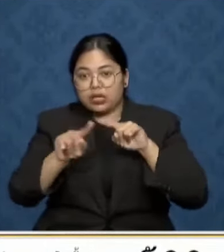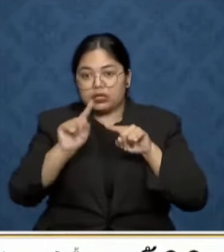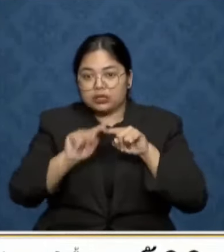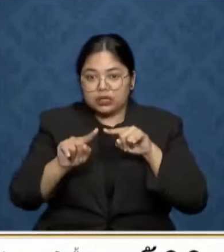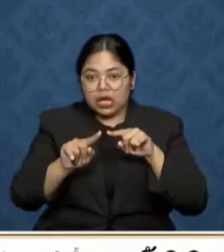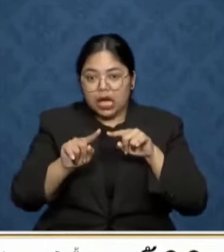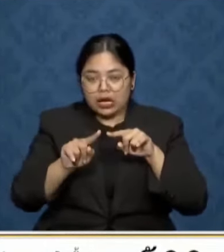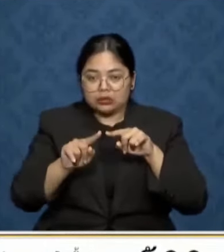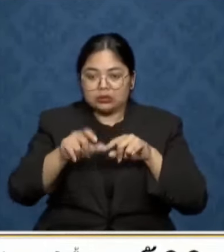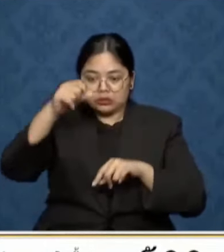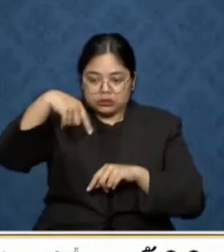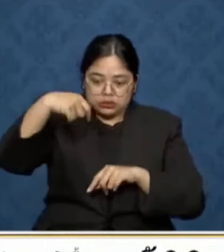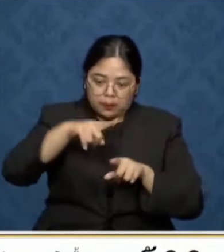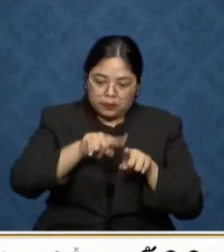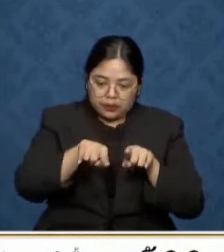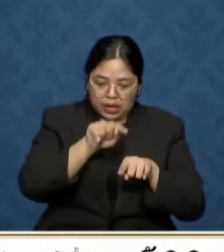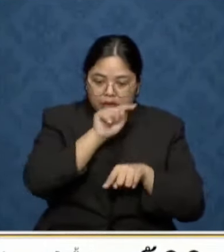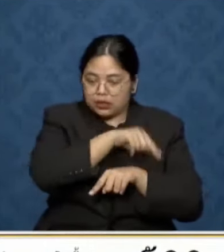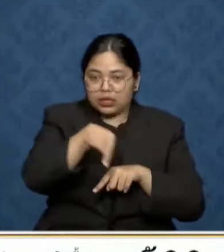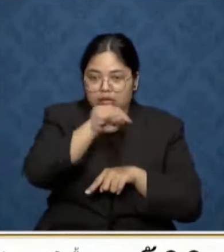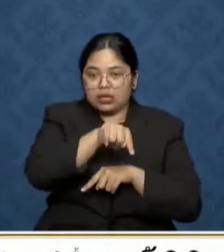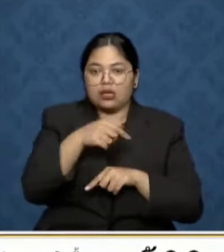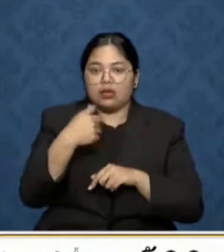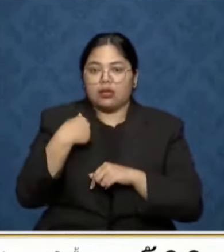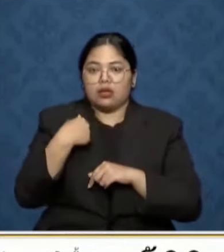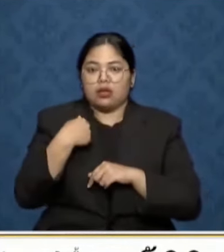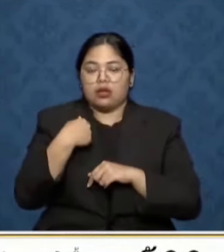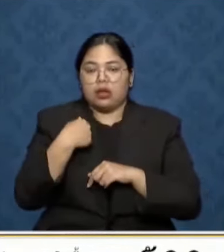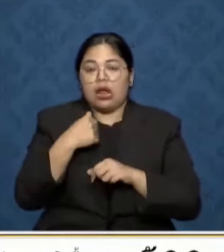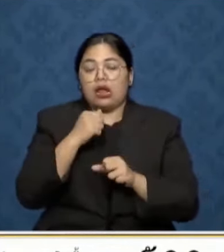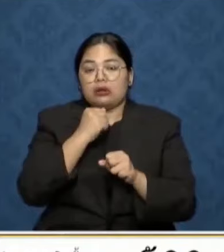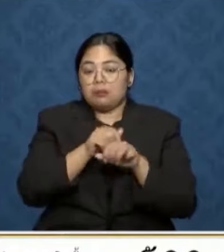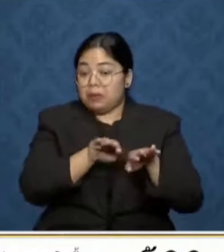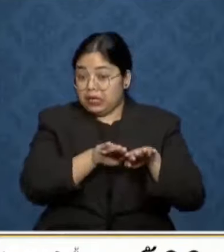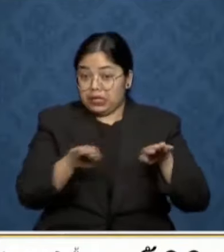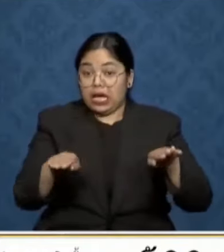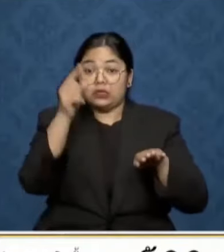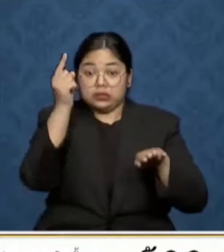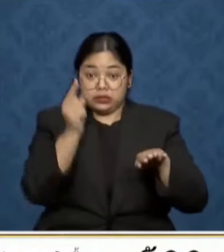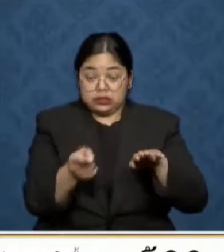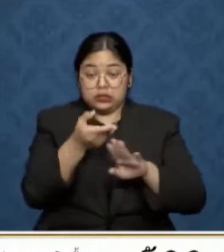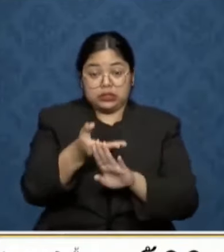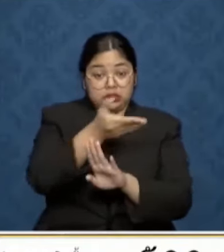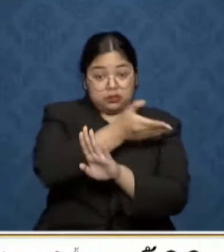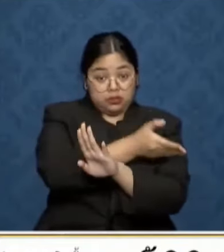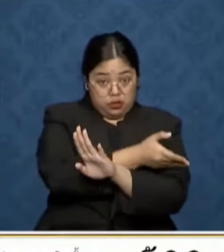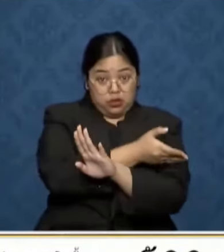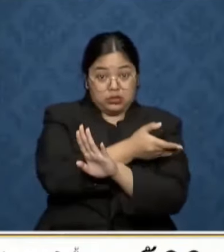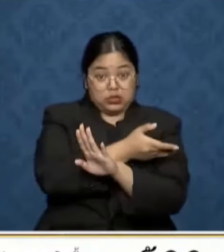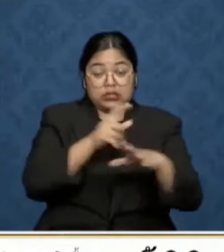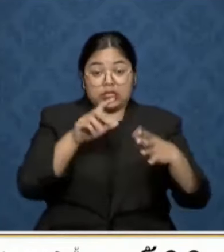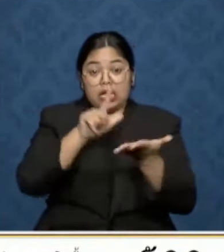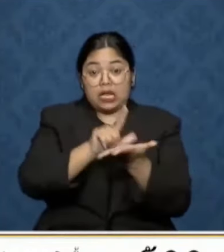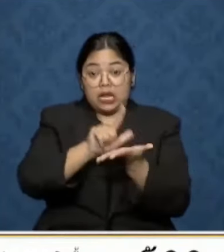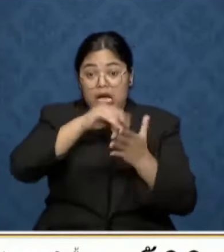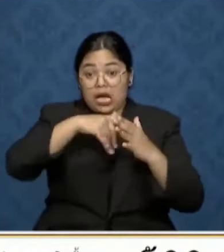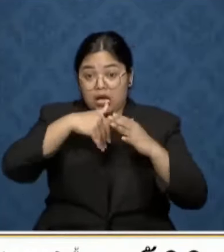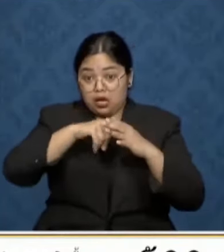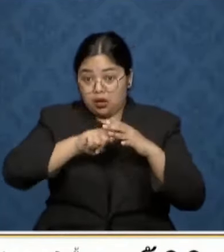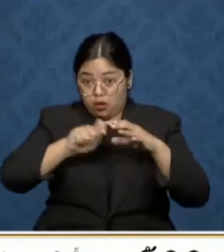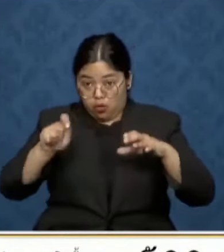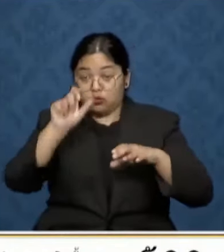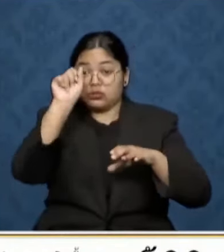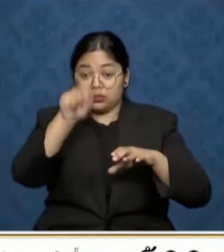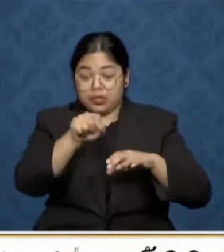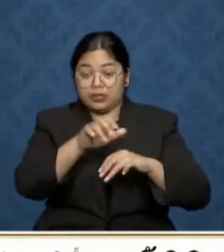ข้อต่ เหานทั้งหมด ได้ประกอวชาชีวิจกตจะaj 550 น.ลคืครั